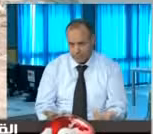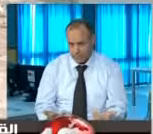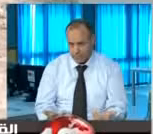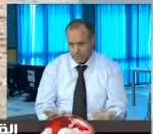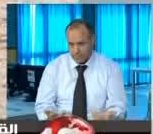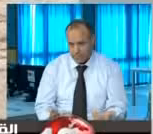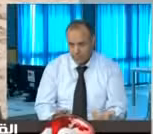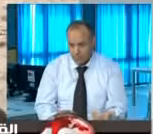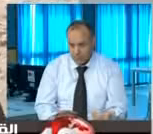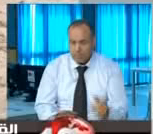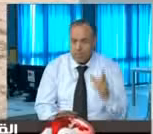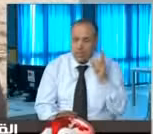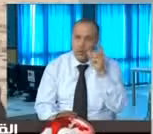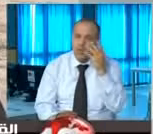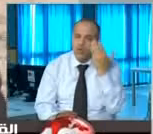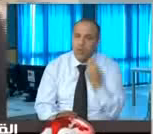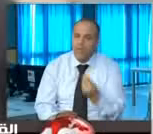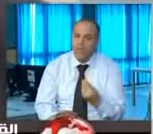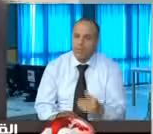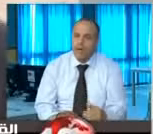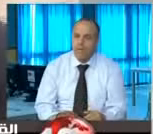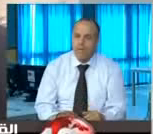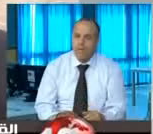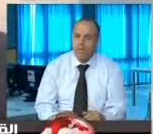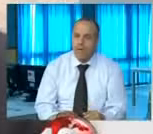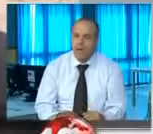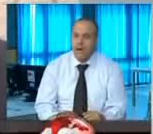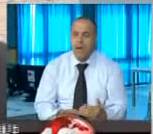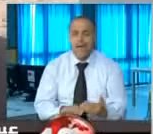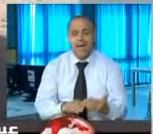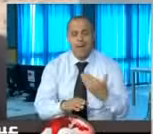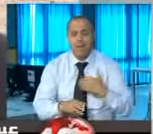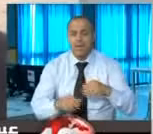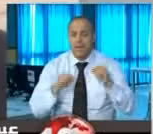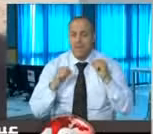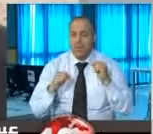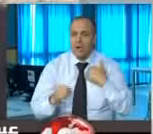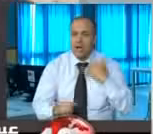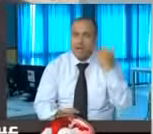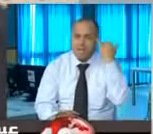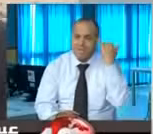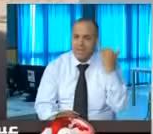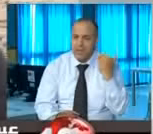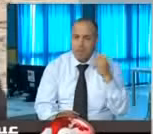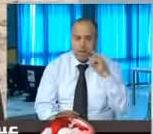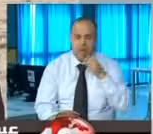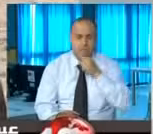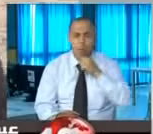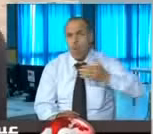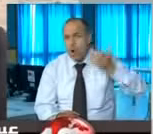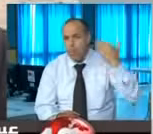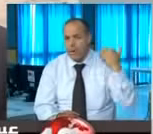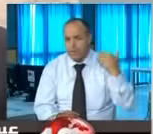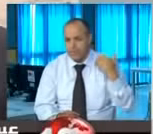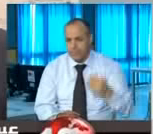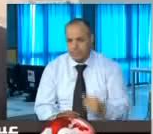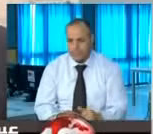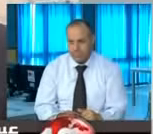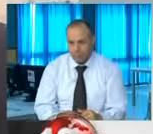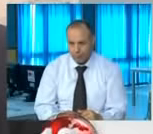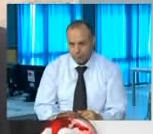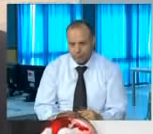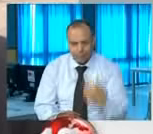بها. الصورة هي أن نحن من قبل الثورة، معناها أبائنا وأجدادنا شكوا